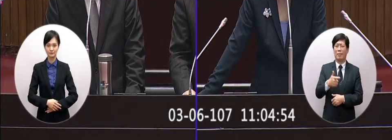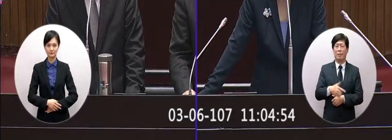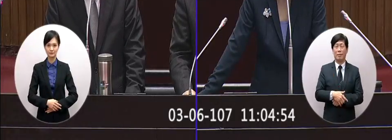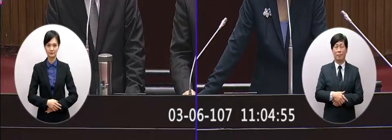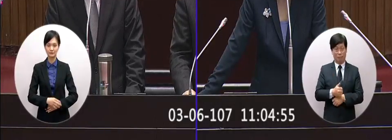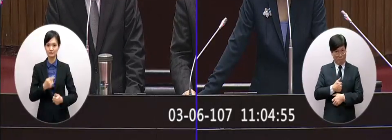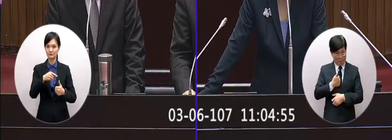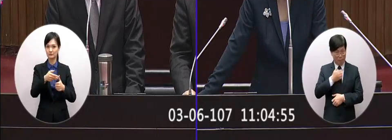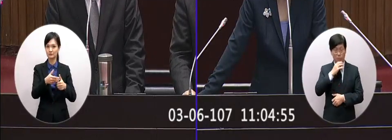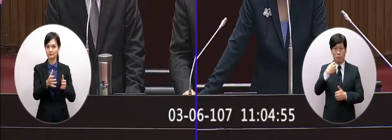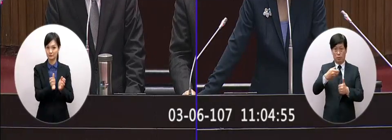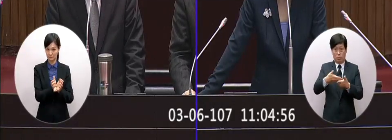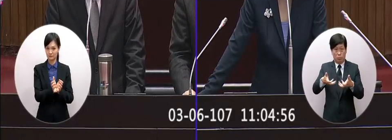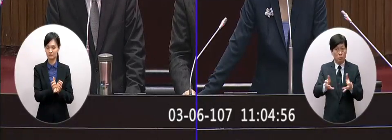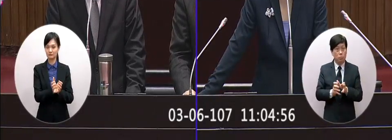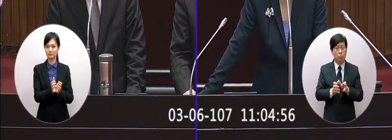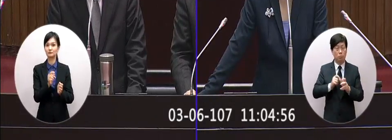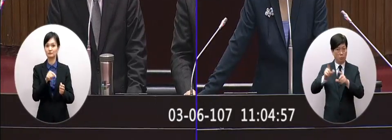呢是依法，